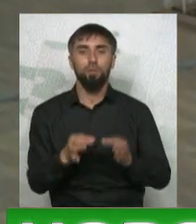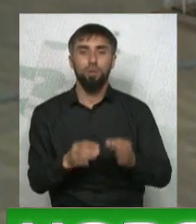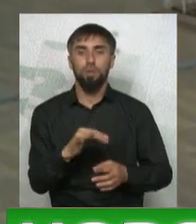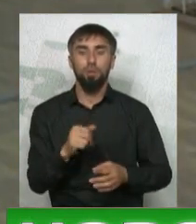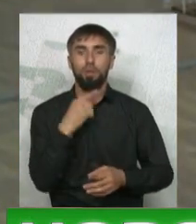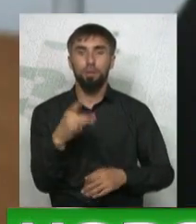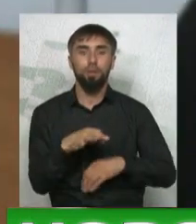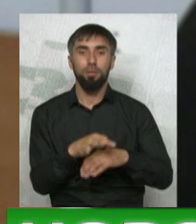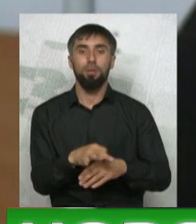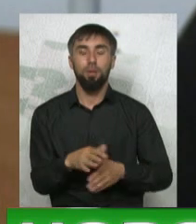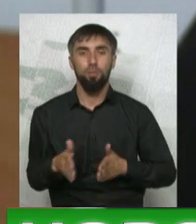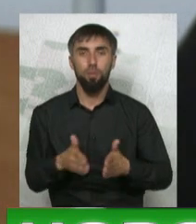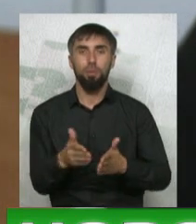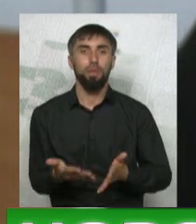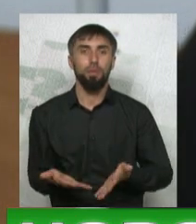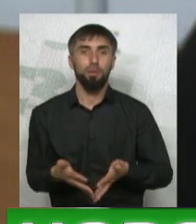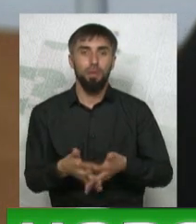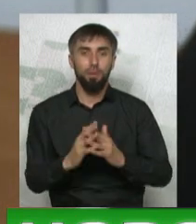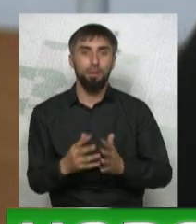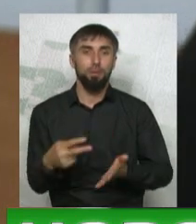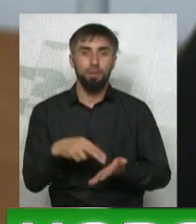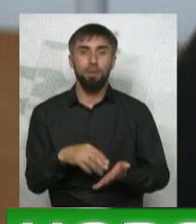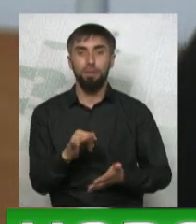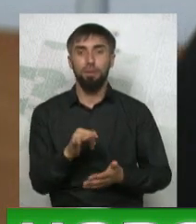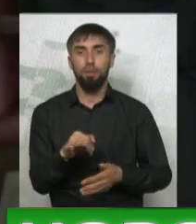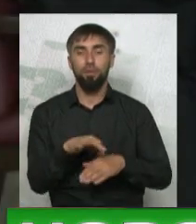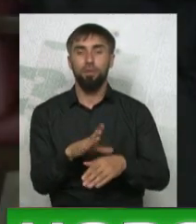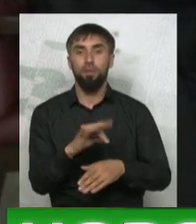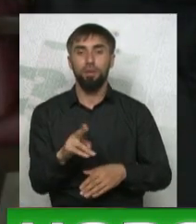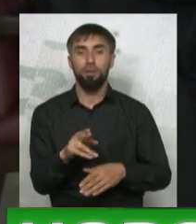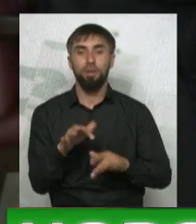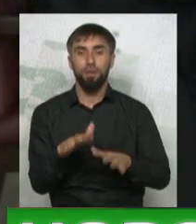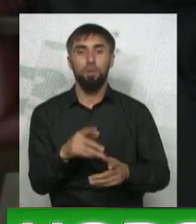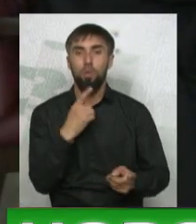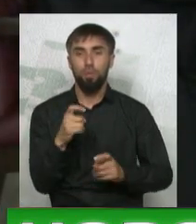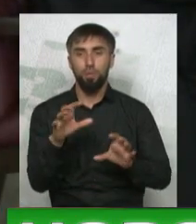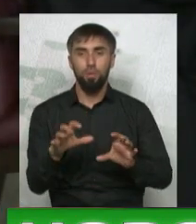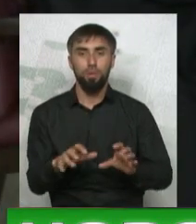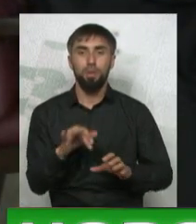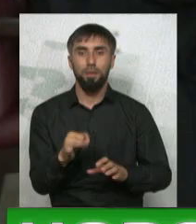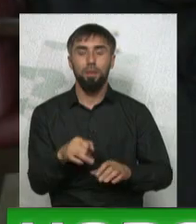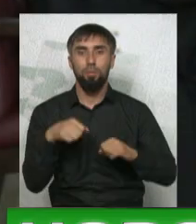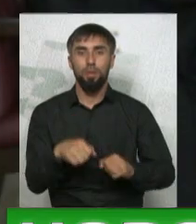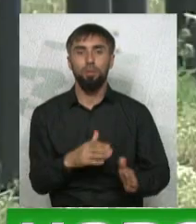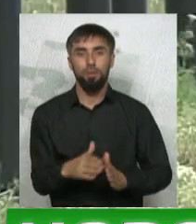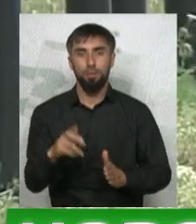в регионе прошла путь становления и совершенствования внося вклад в дело укрепления законности и правопорядка